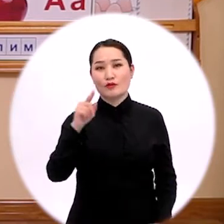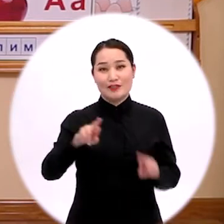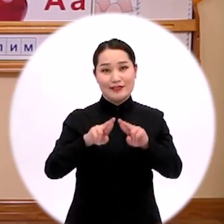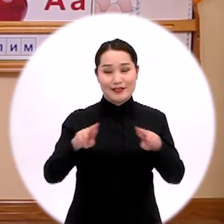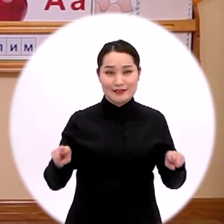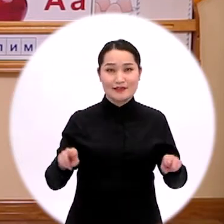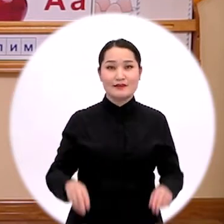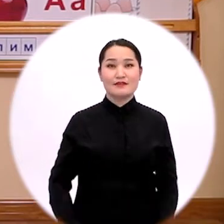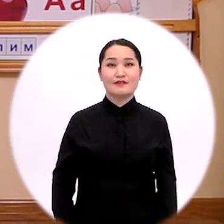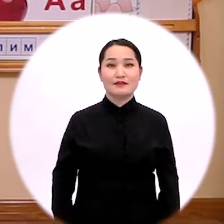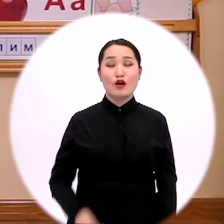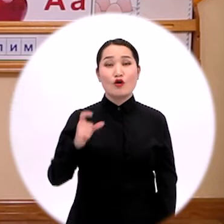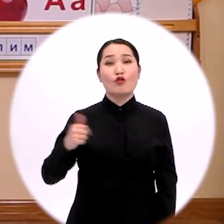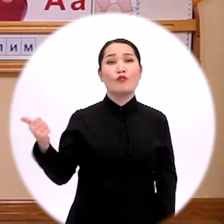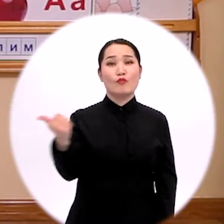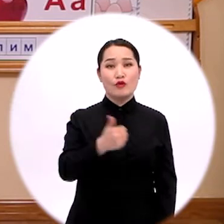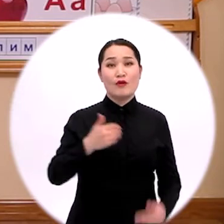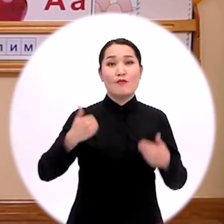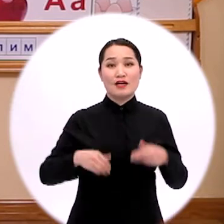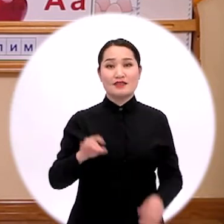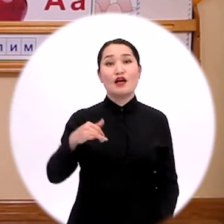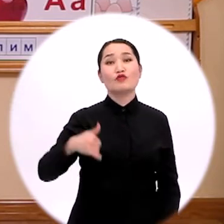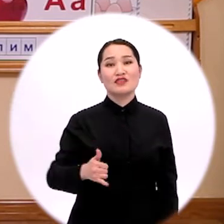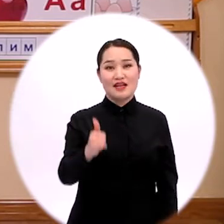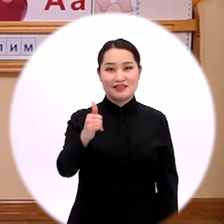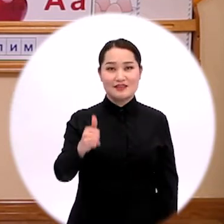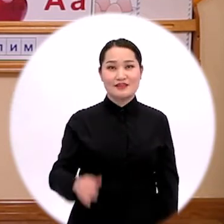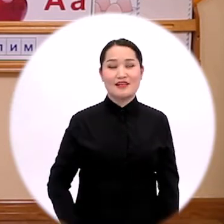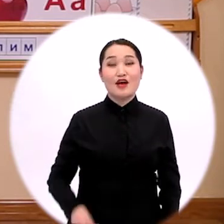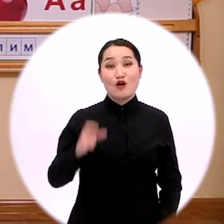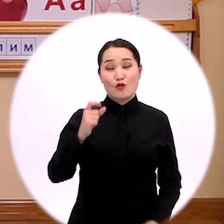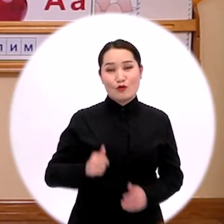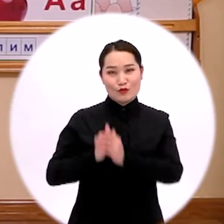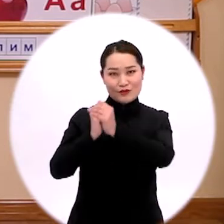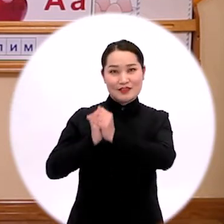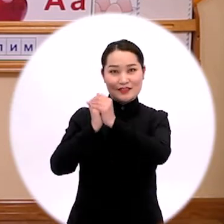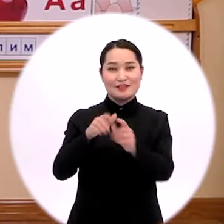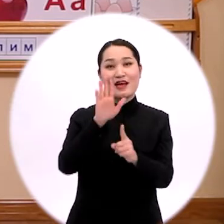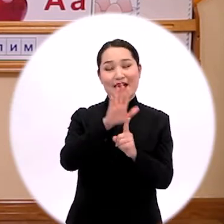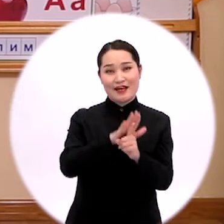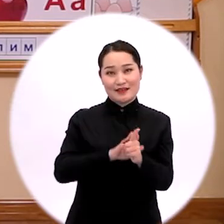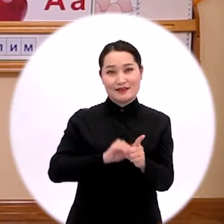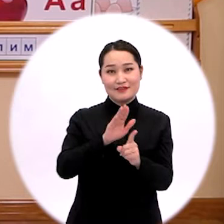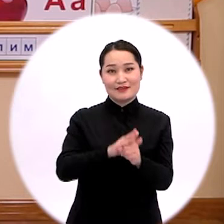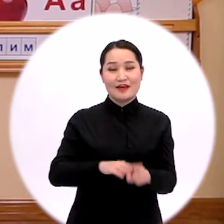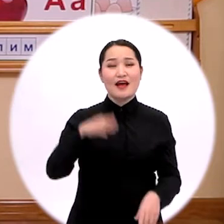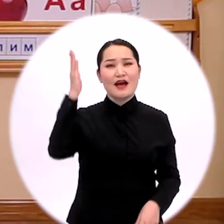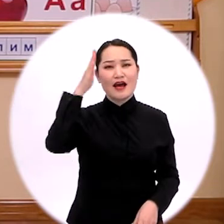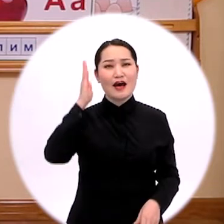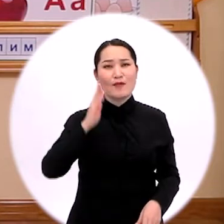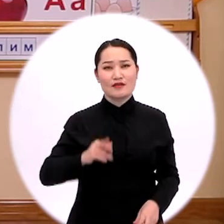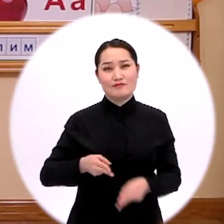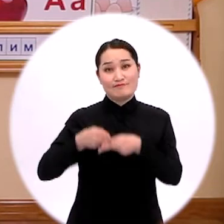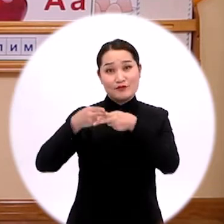ялгана. Хүн бүхэн багштай болохоор хүндэлж багшаа хайрладаг, аав ээжиг